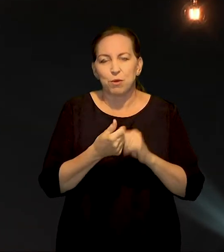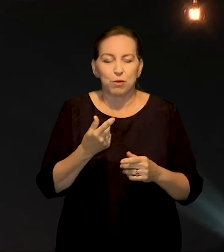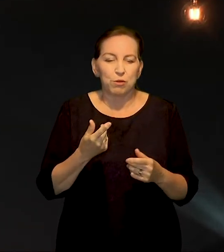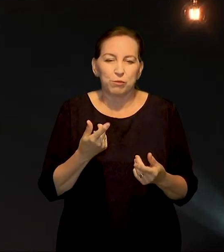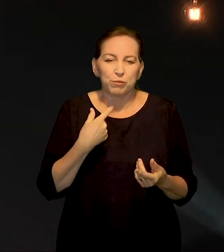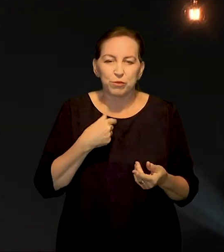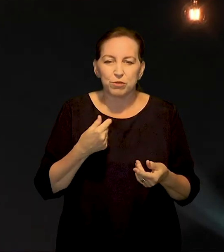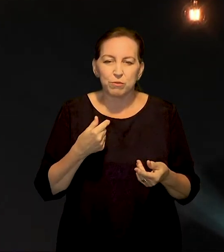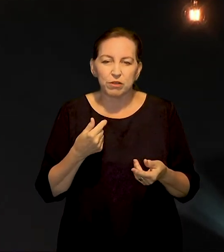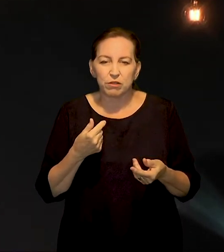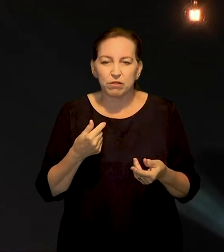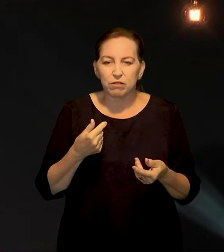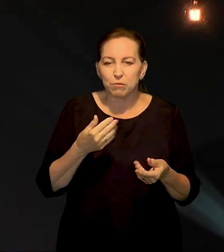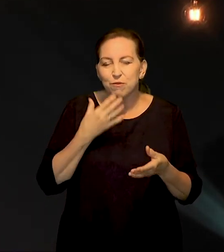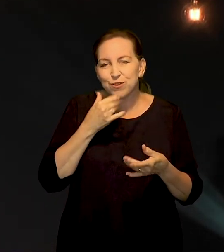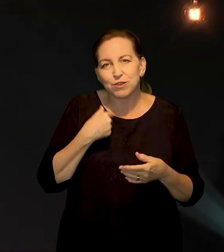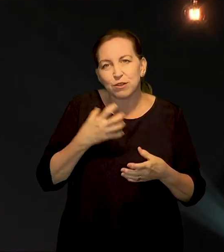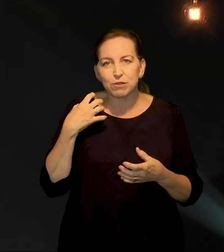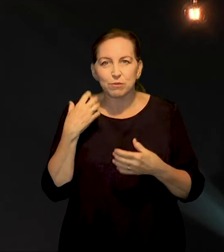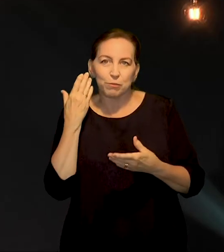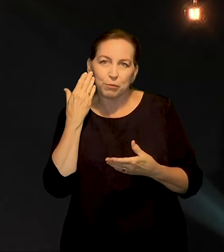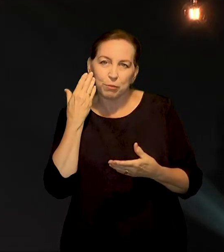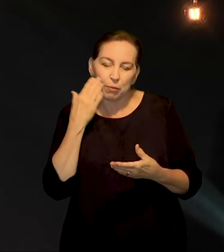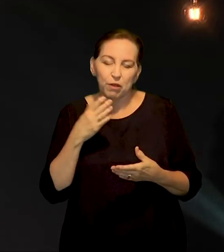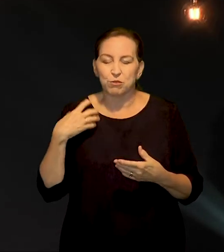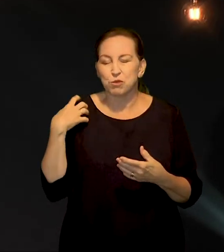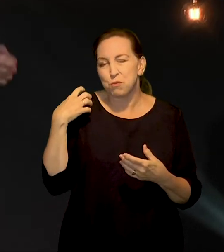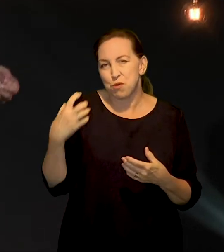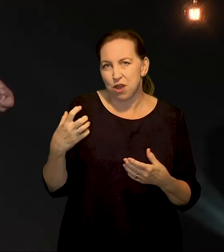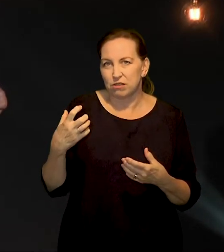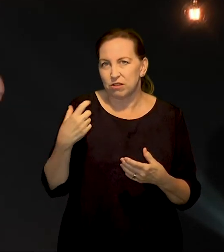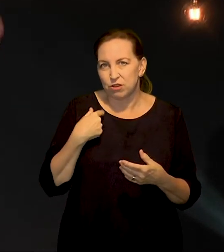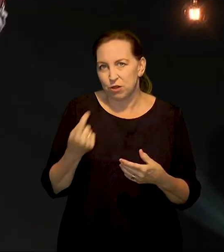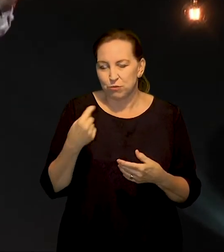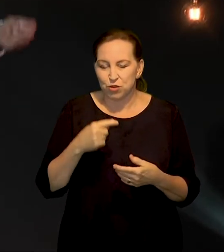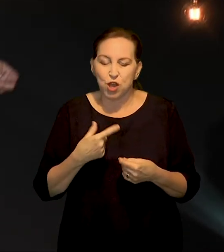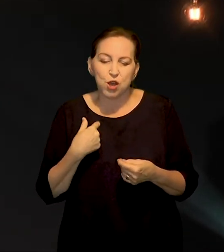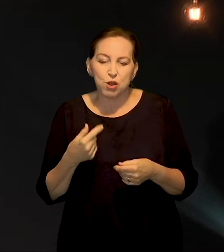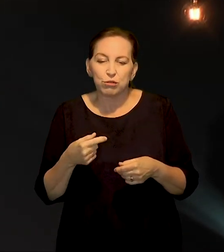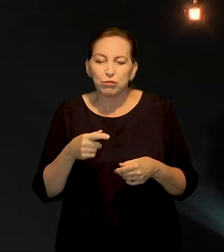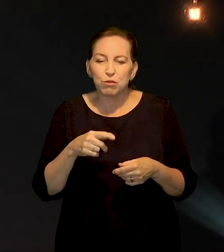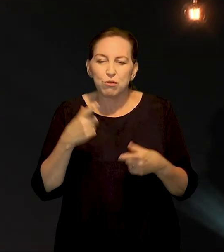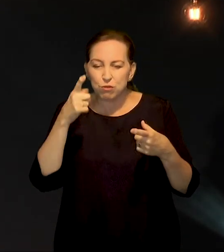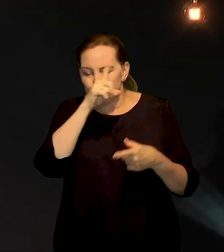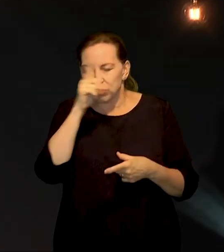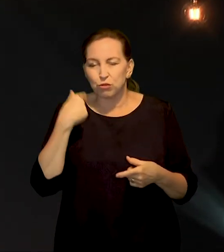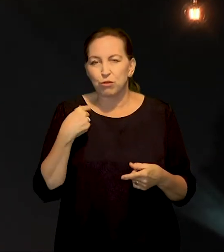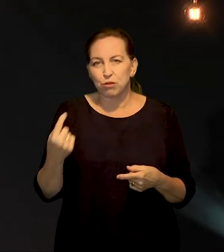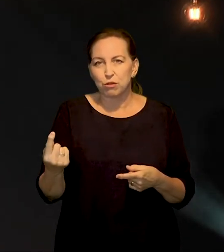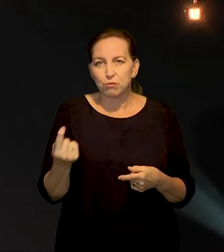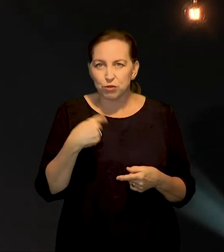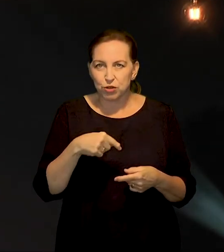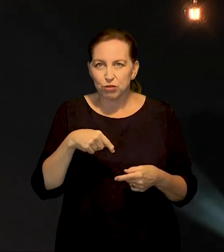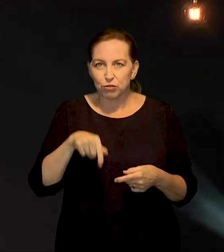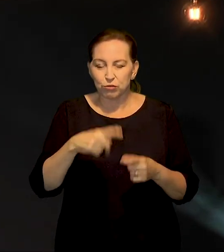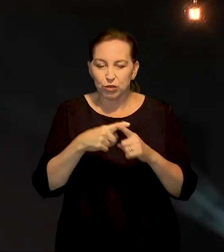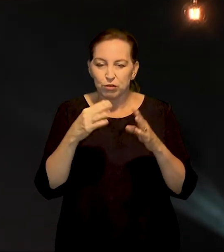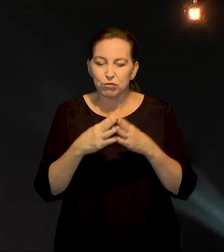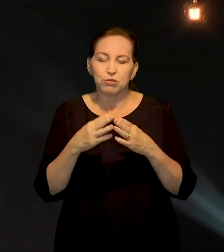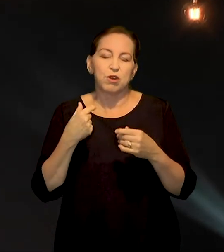Mateusza 22 rozdział, tylko wrzucę, już był dzisiaj cytowany, ale chcę to przeczytać. Niech wykonują te słowa pracę w naszych sercach. Nauczycielu zapytał, które